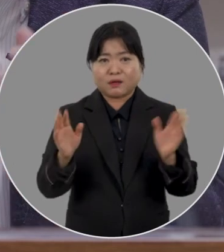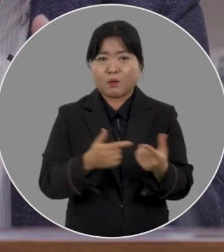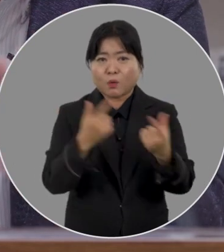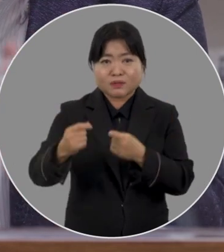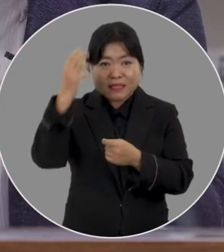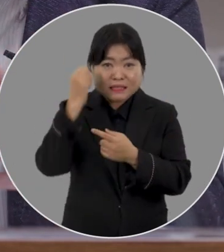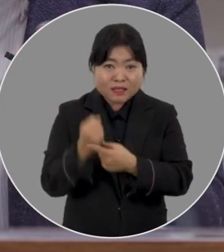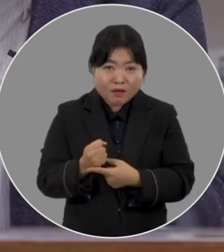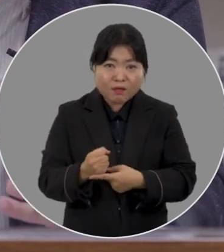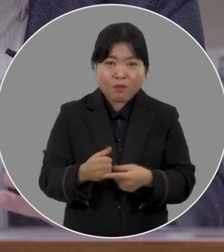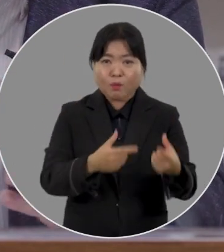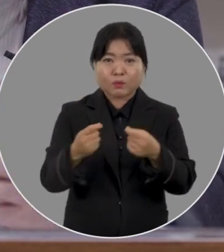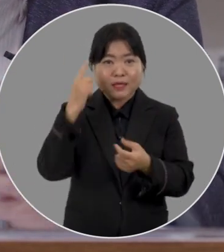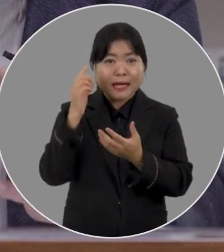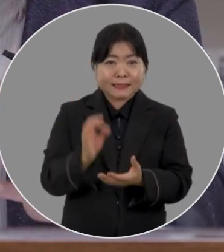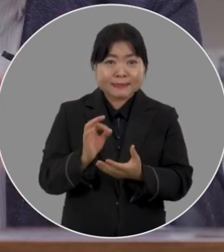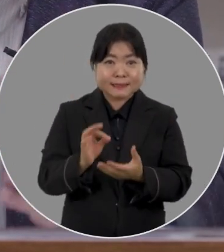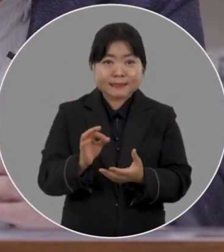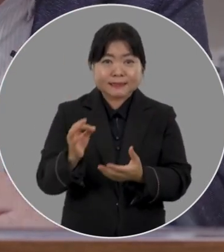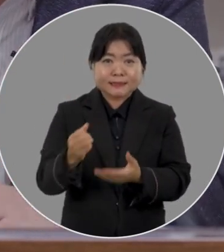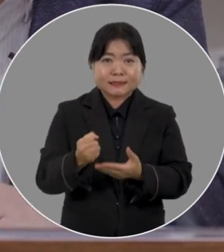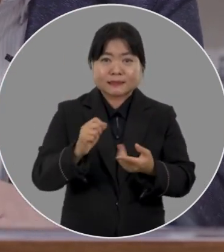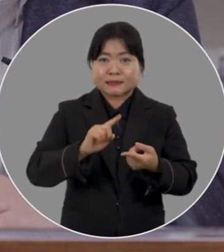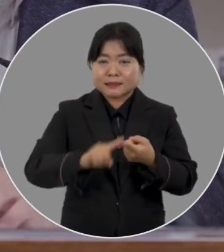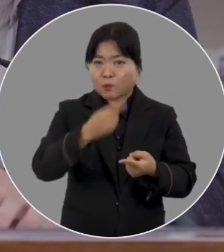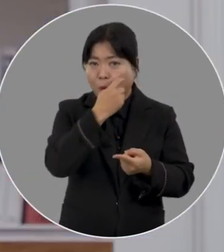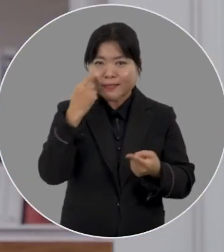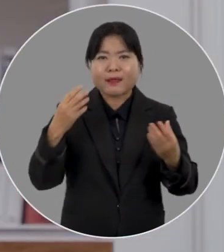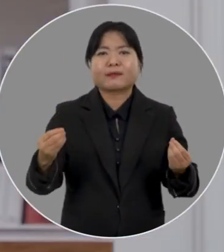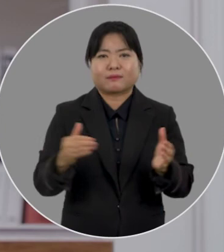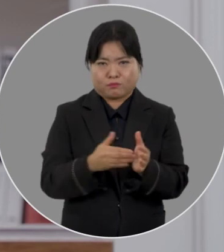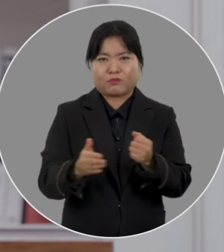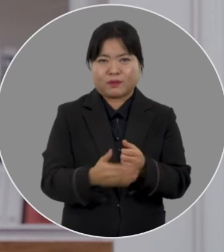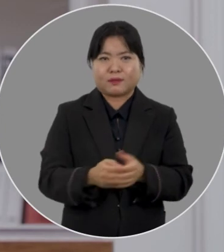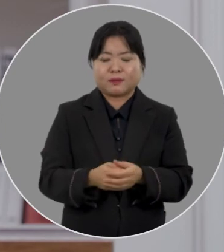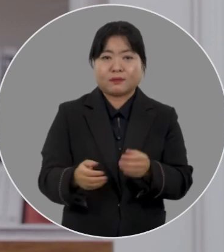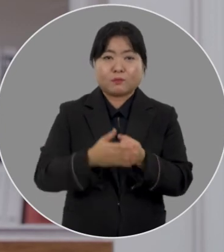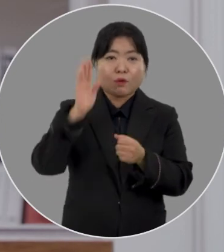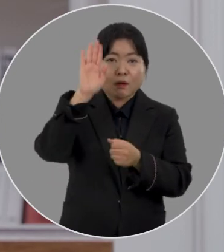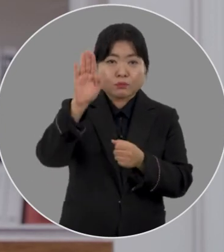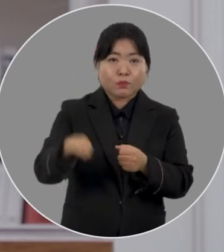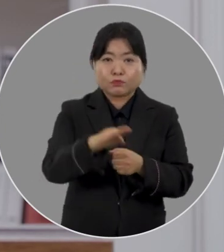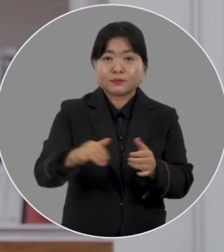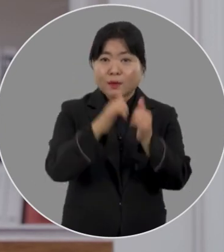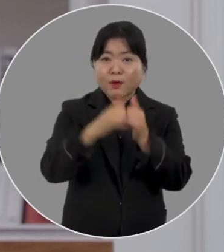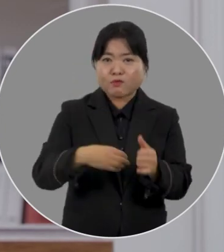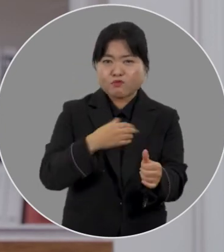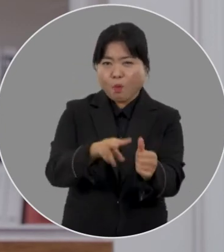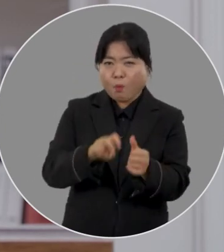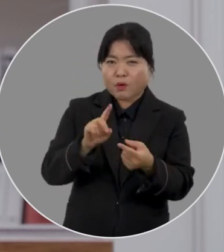또는 공통의 어떤 가치체계 이런 것들을 확인했기 때문인 것 같아요. 그래서 우리가 앞으로 우리 사회에서 혐오의